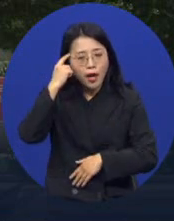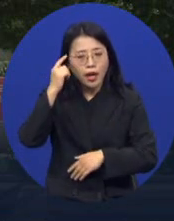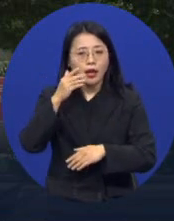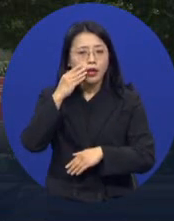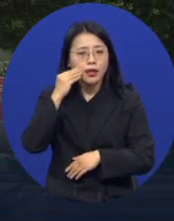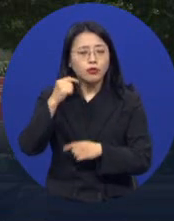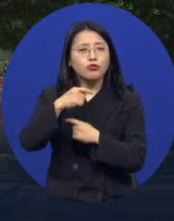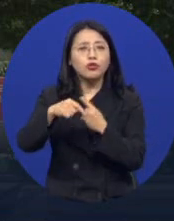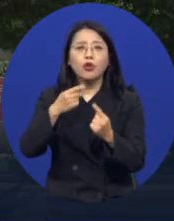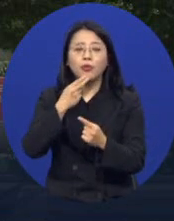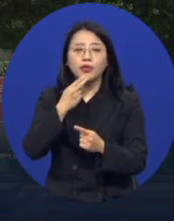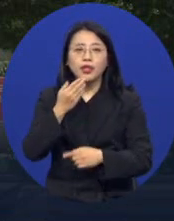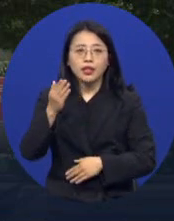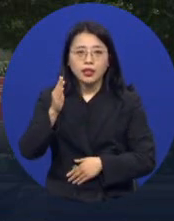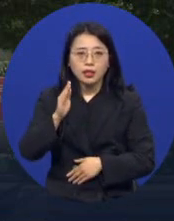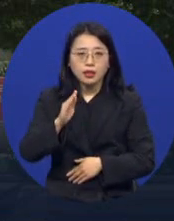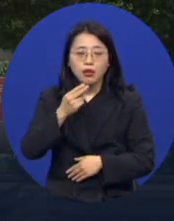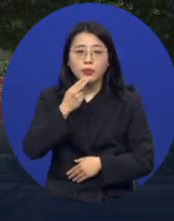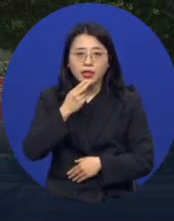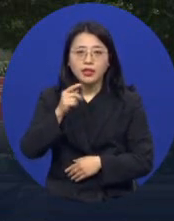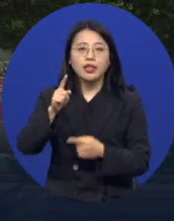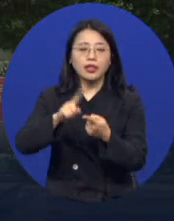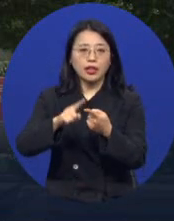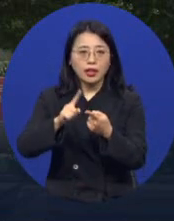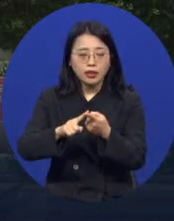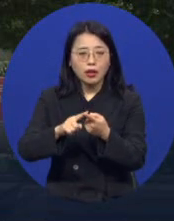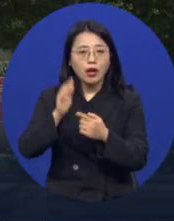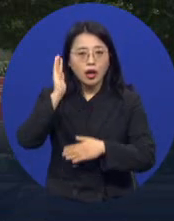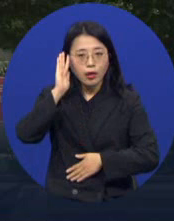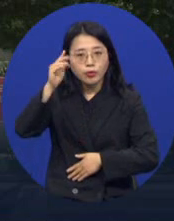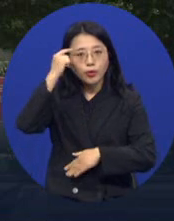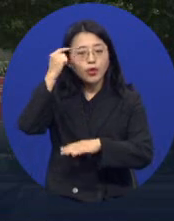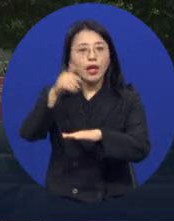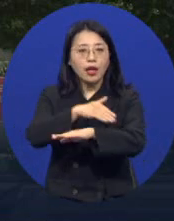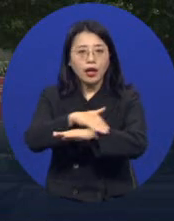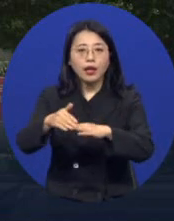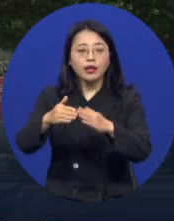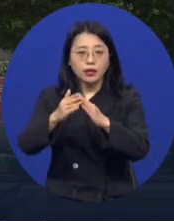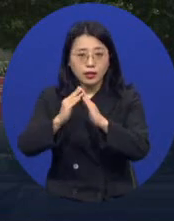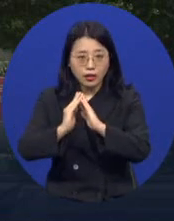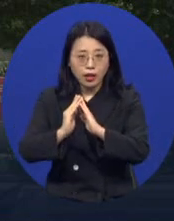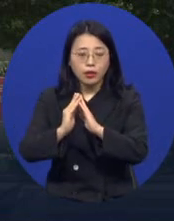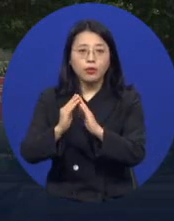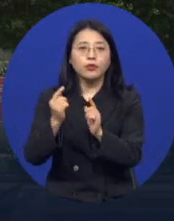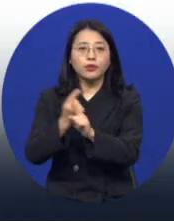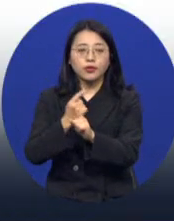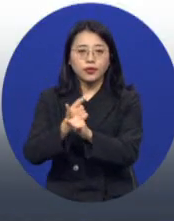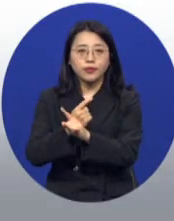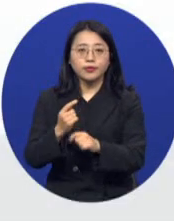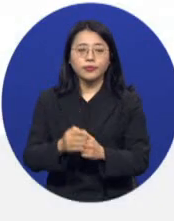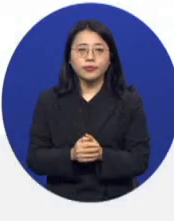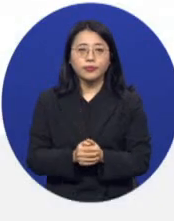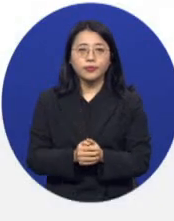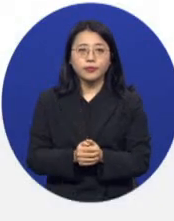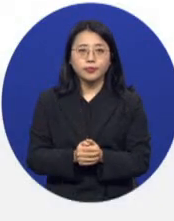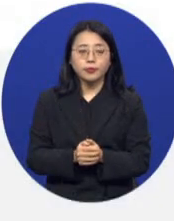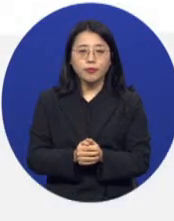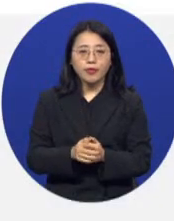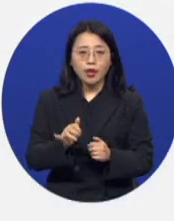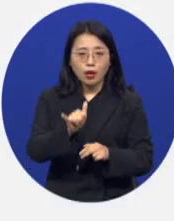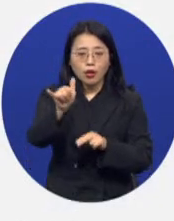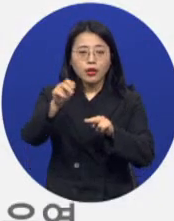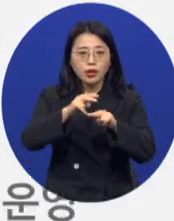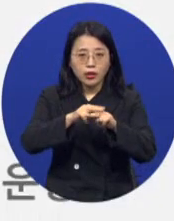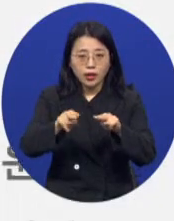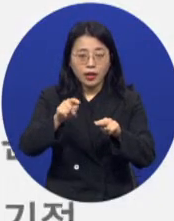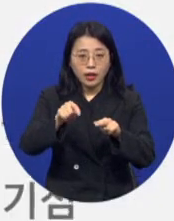대해서 지금 저희도 이행 점검 계획을 수립을 해서 이해 점검을 할 예정이고요. 또 결항 승객들에게